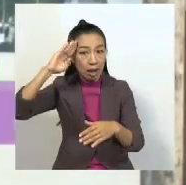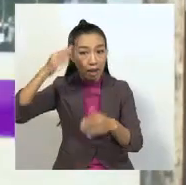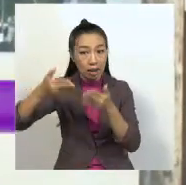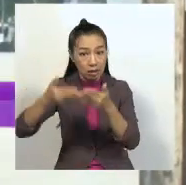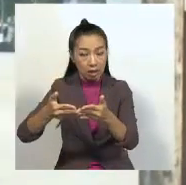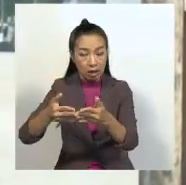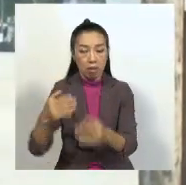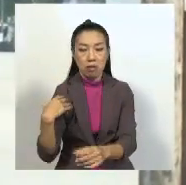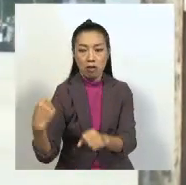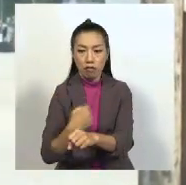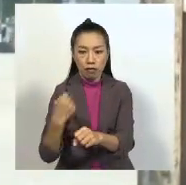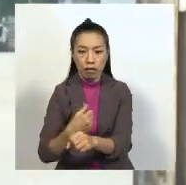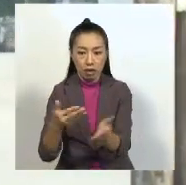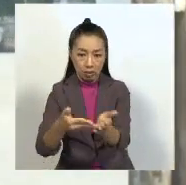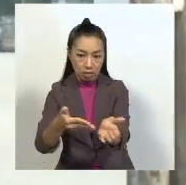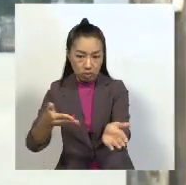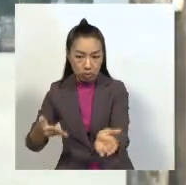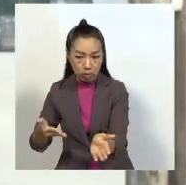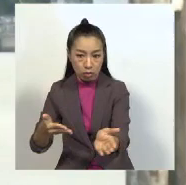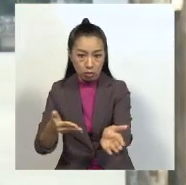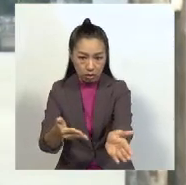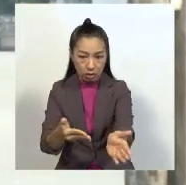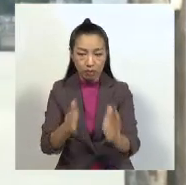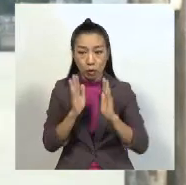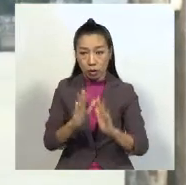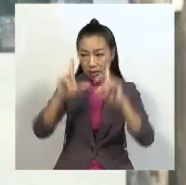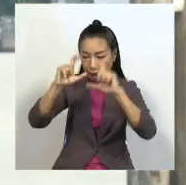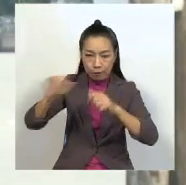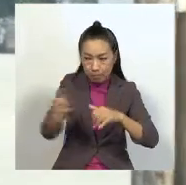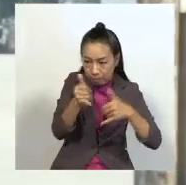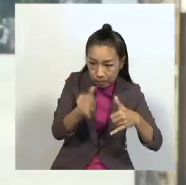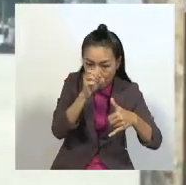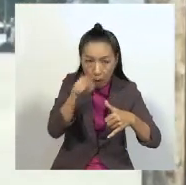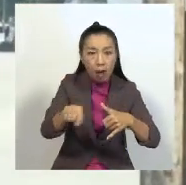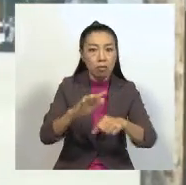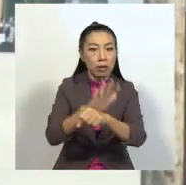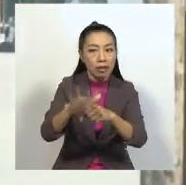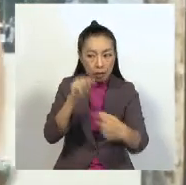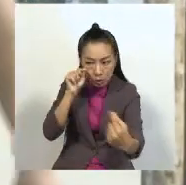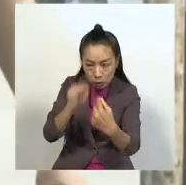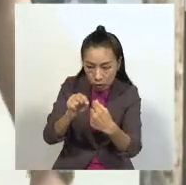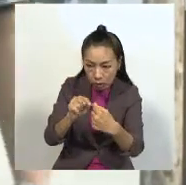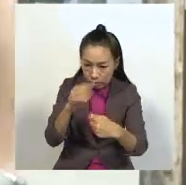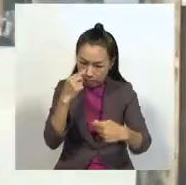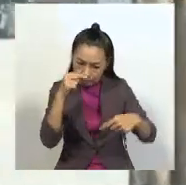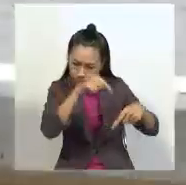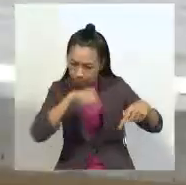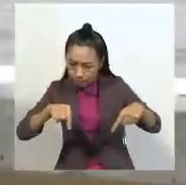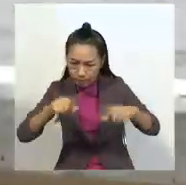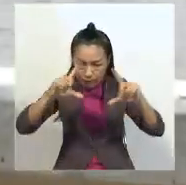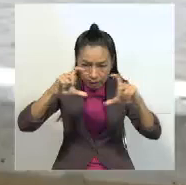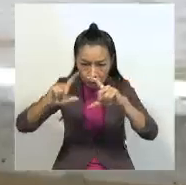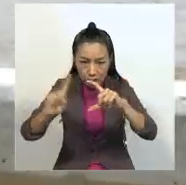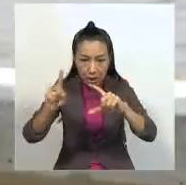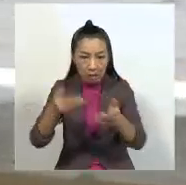การฝึกซ้อมย่อยเพื่อหาทำเลที่เหมาะสมอีกทั้งยังถือว่าเป็นช่วงเวลาที่ดีเนื่องจากสามารถถ่ายภาพเรือพระราชพิ